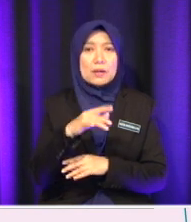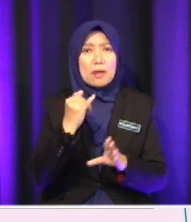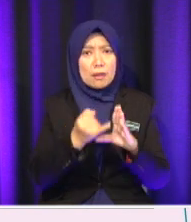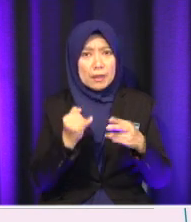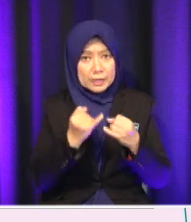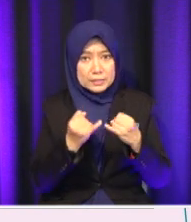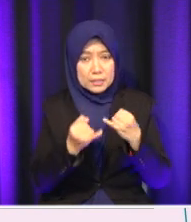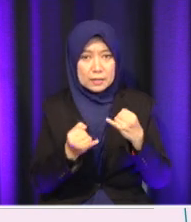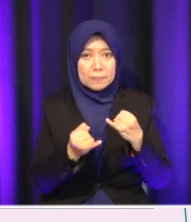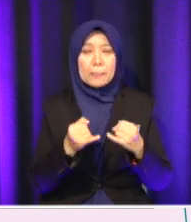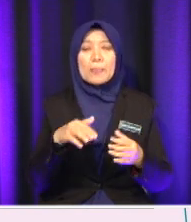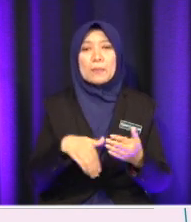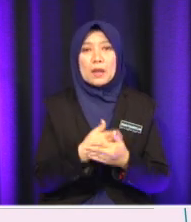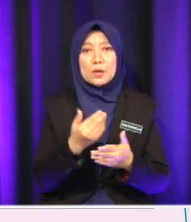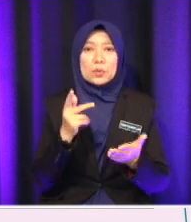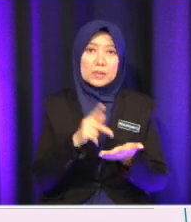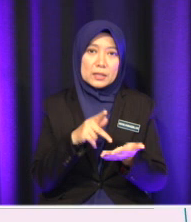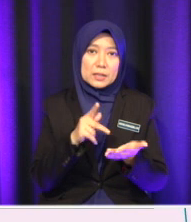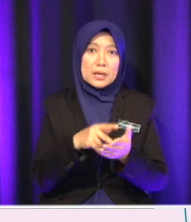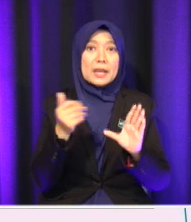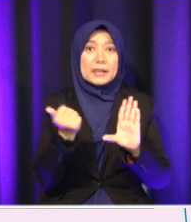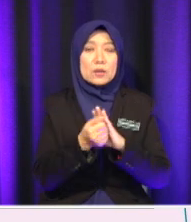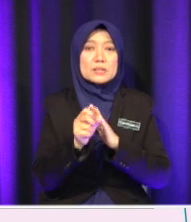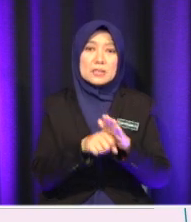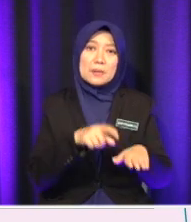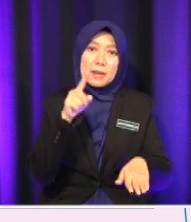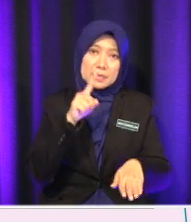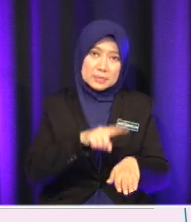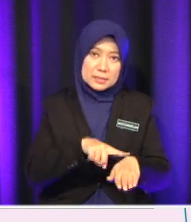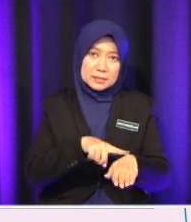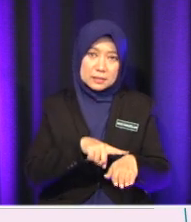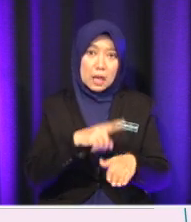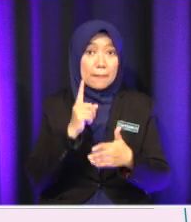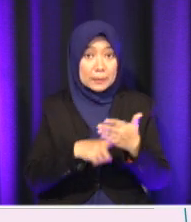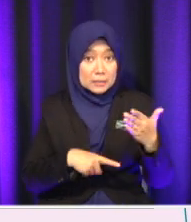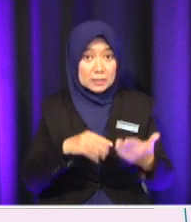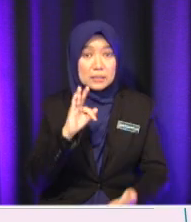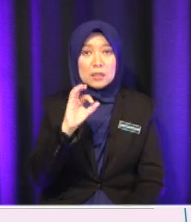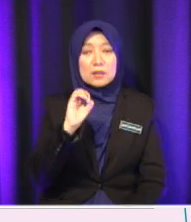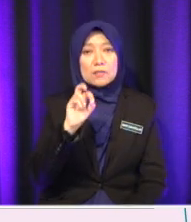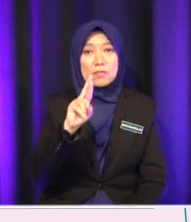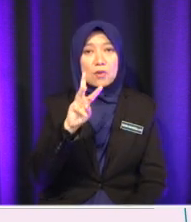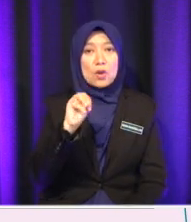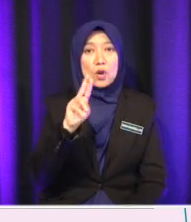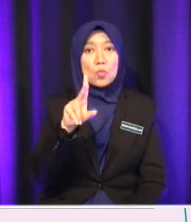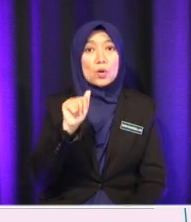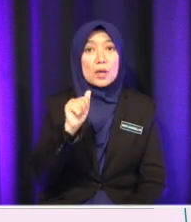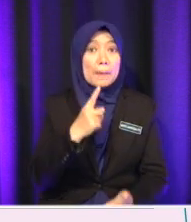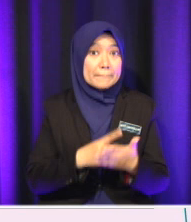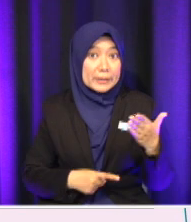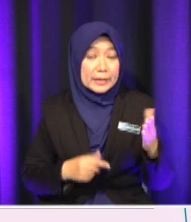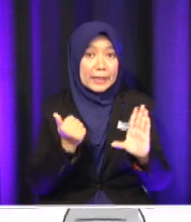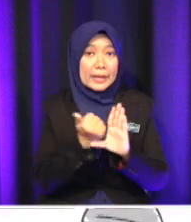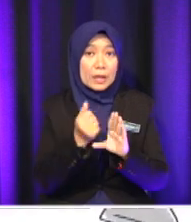akan boleh kita bacakan Apakah formula untuk mengirim smassa